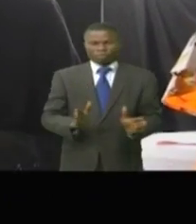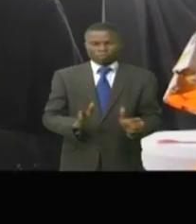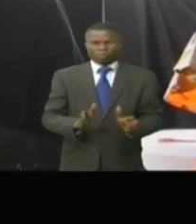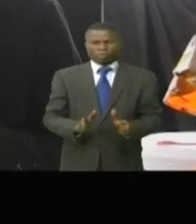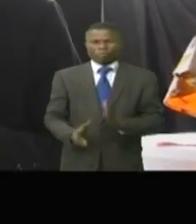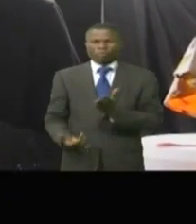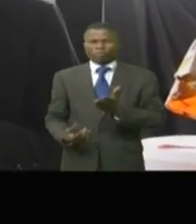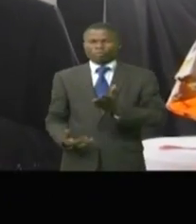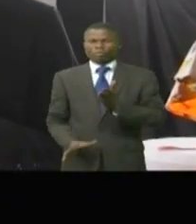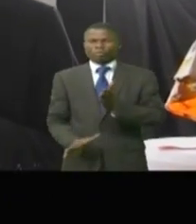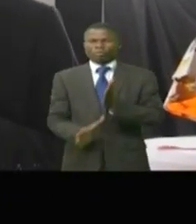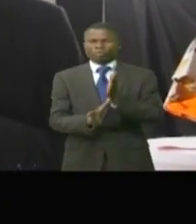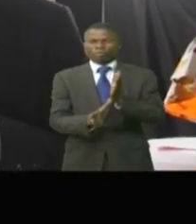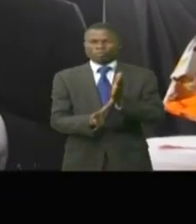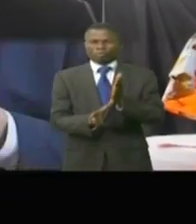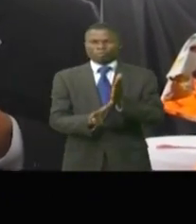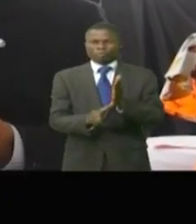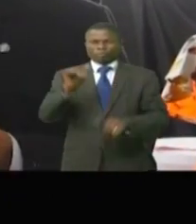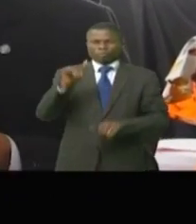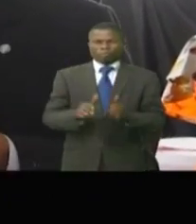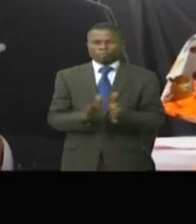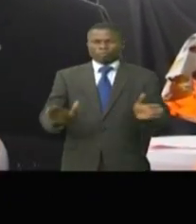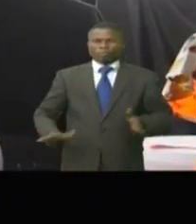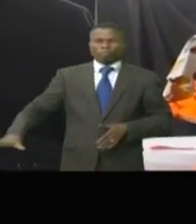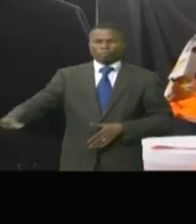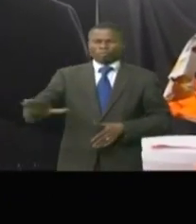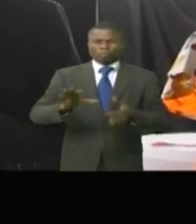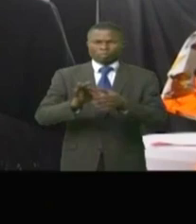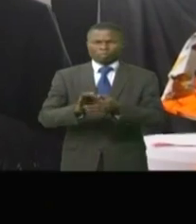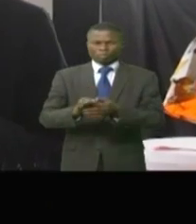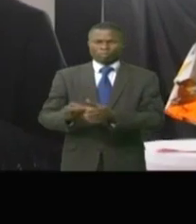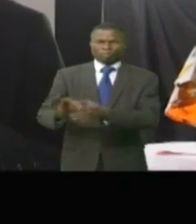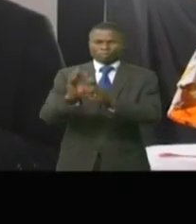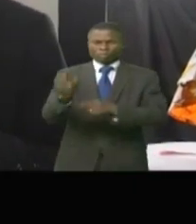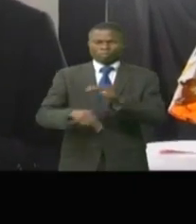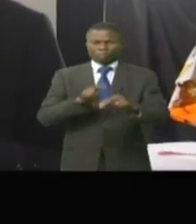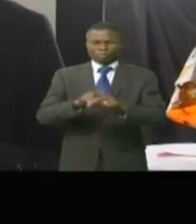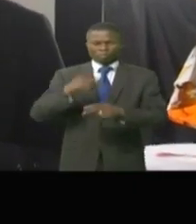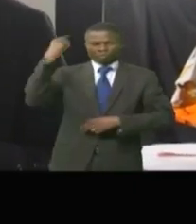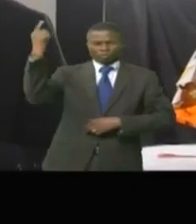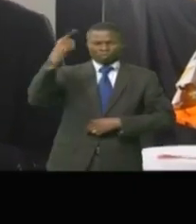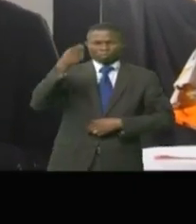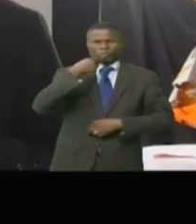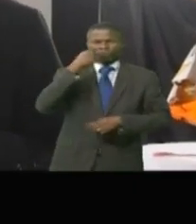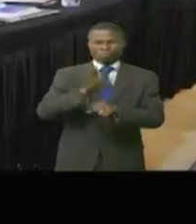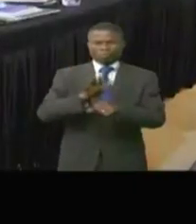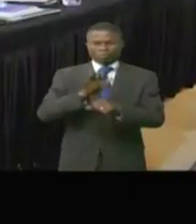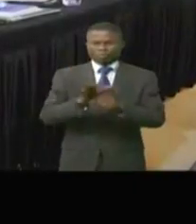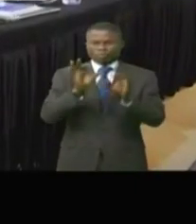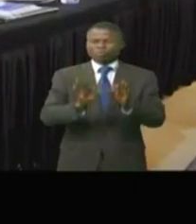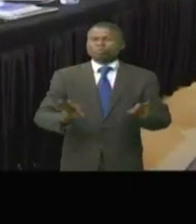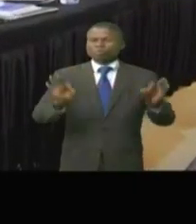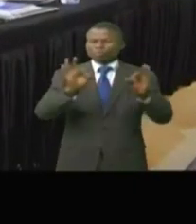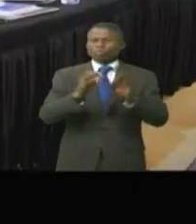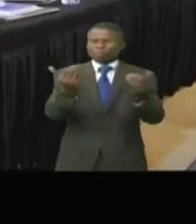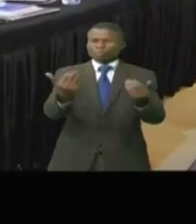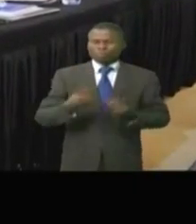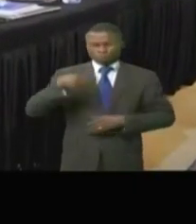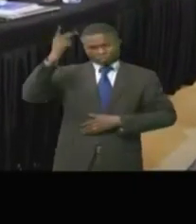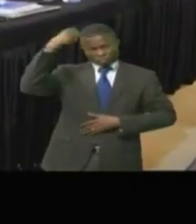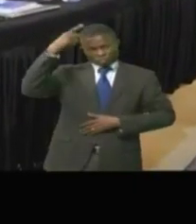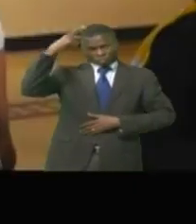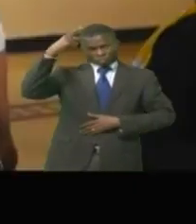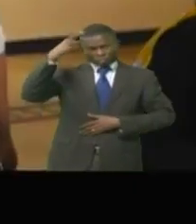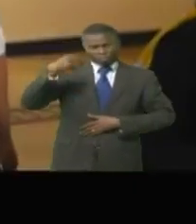adjoint du secrétaire général de l'ONU et coordonnateur humanitaire, a insisté pour sa part sur la nécessité de la volonté politique,